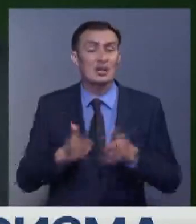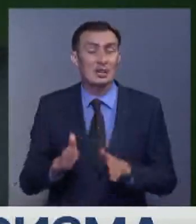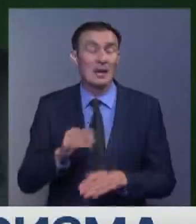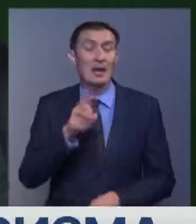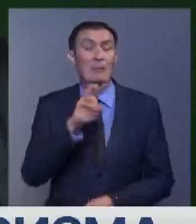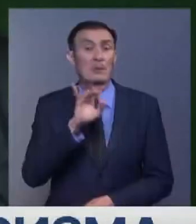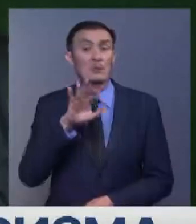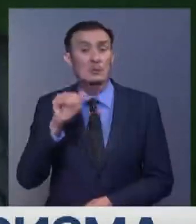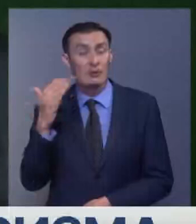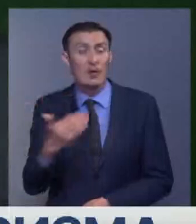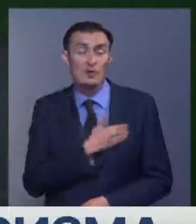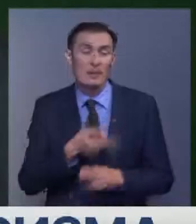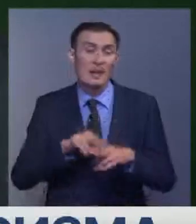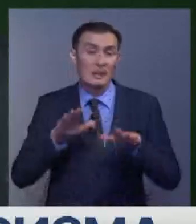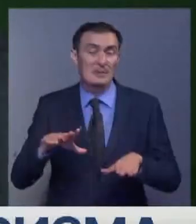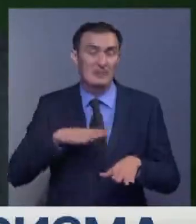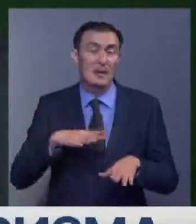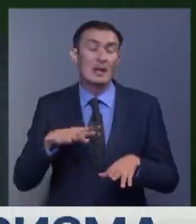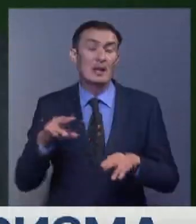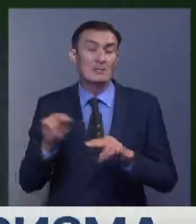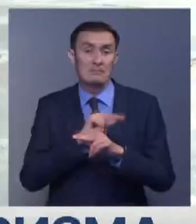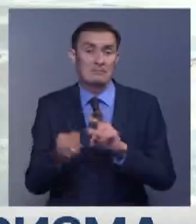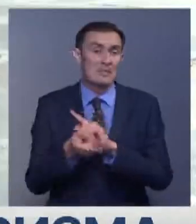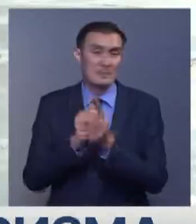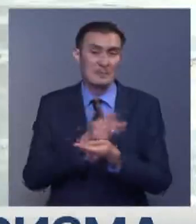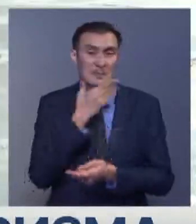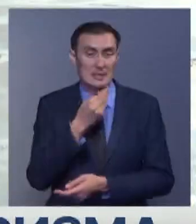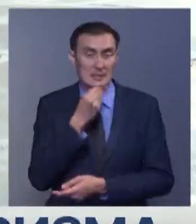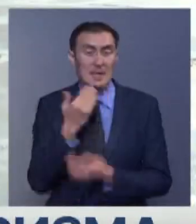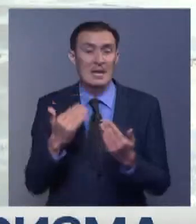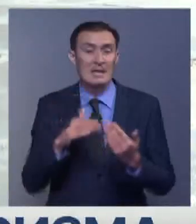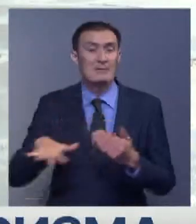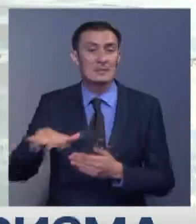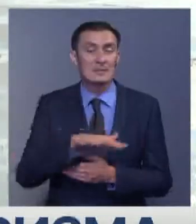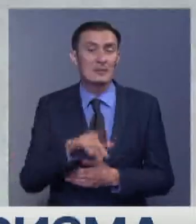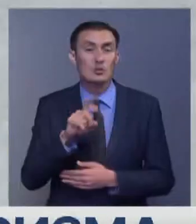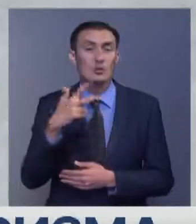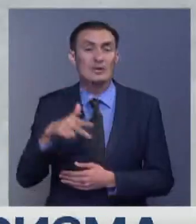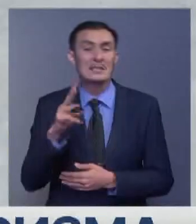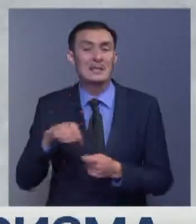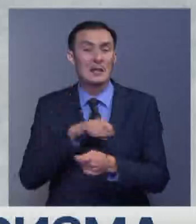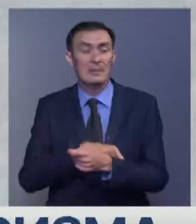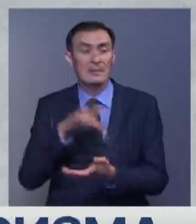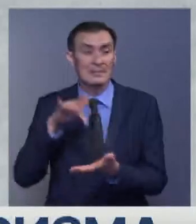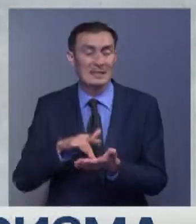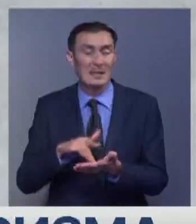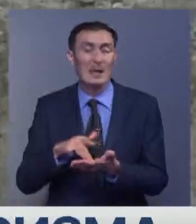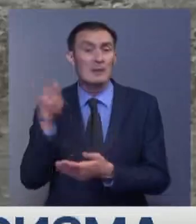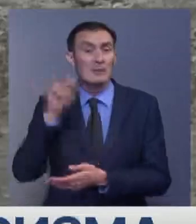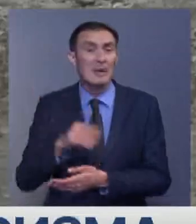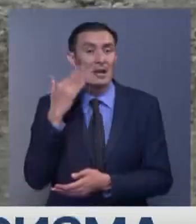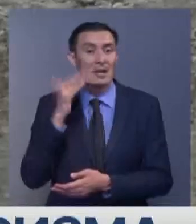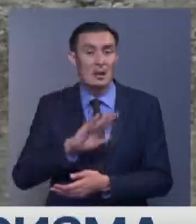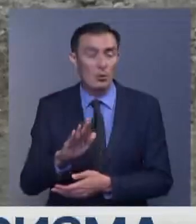рождения. Хочется, чтобы это место к тому времени преобразилось. Эти места находятся в 130 километрах от райцентра. Добираться сюда нелегко. Об